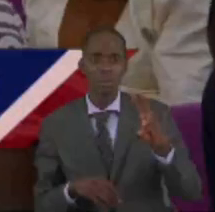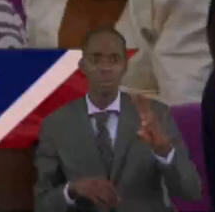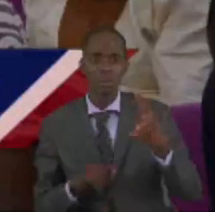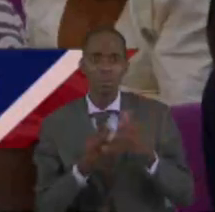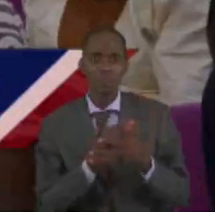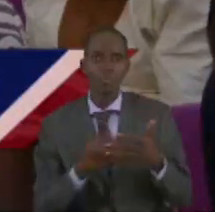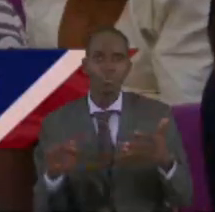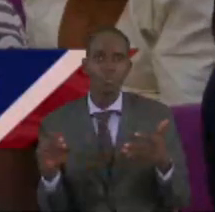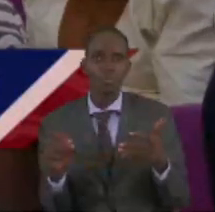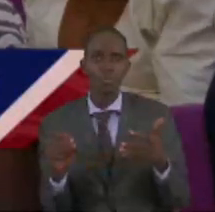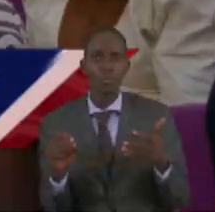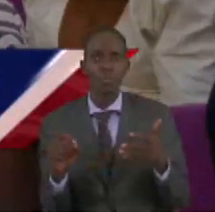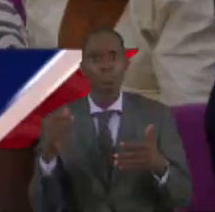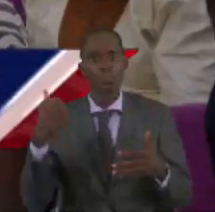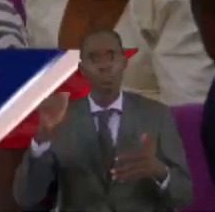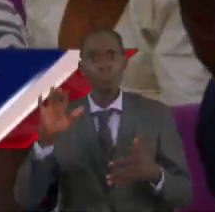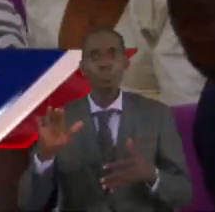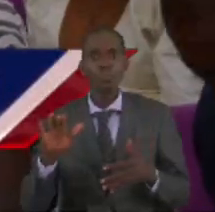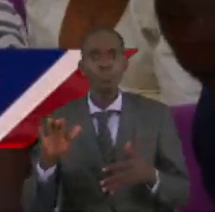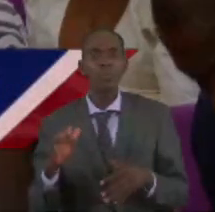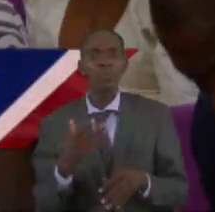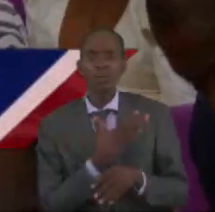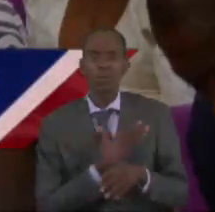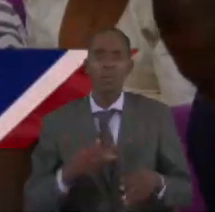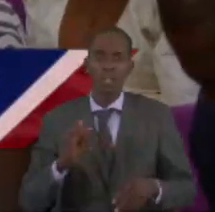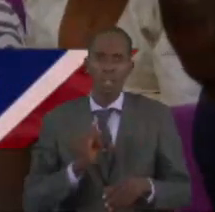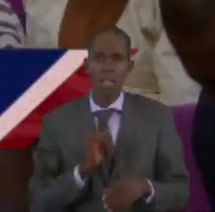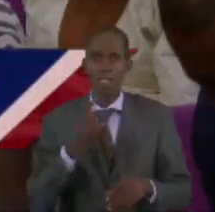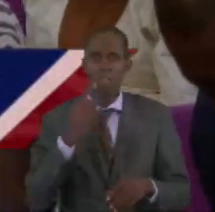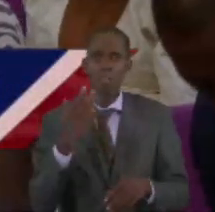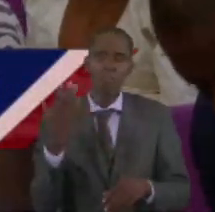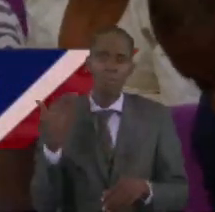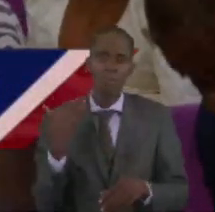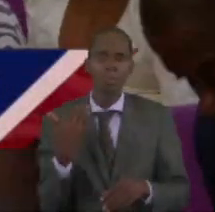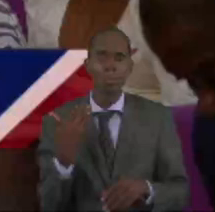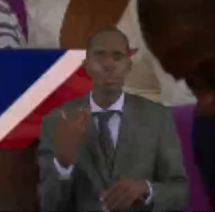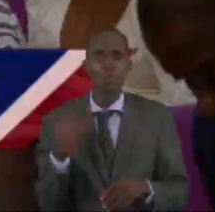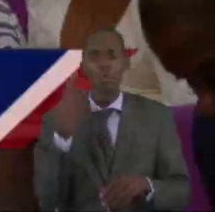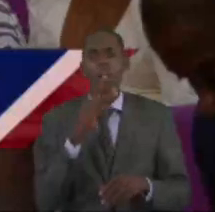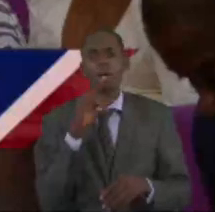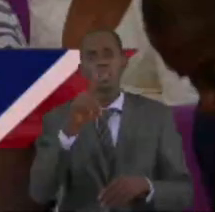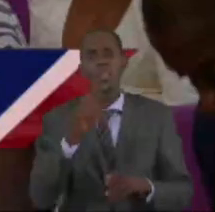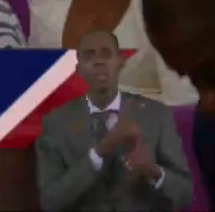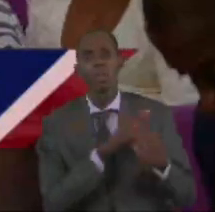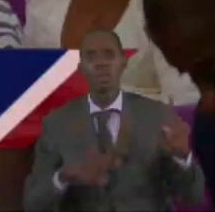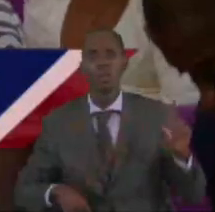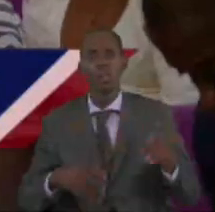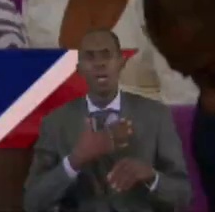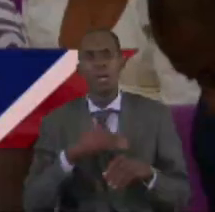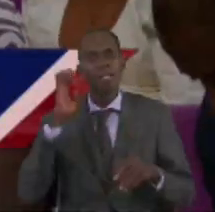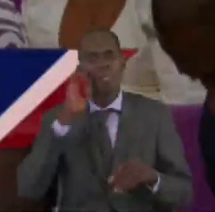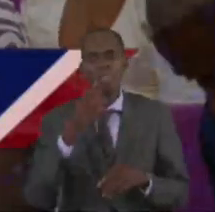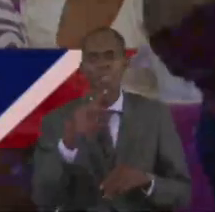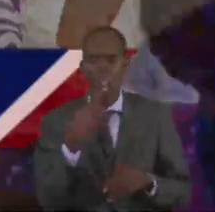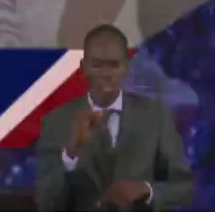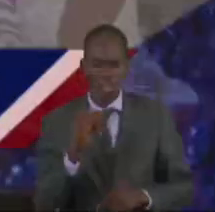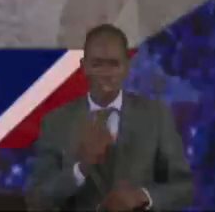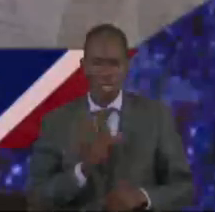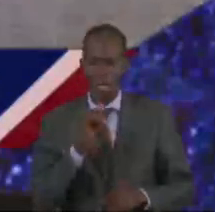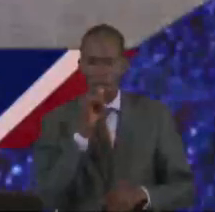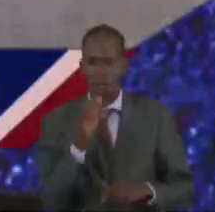chapitre 26, verset 15. Je répondis, « Qui es-tu, Seigneur ?» Et